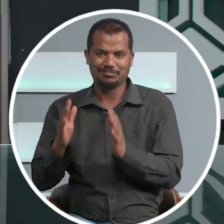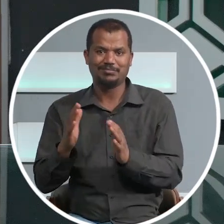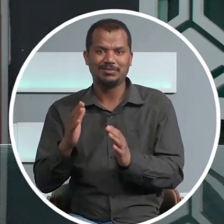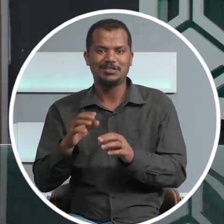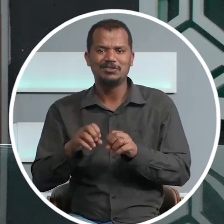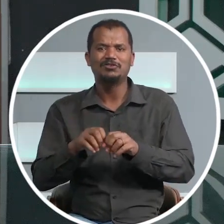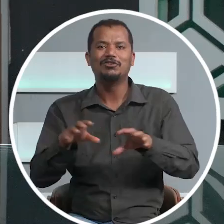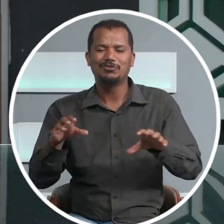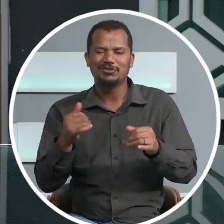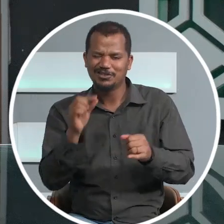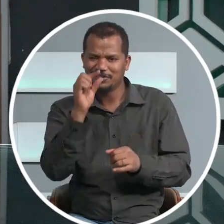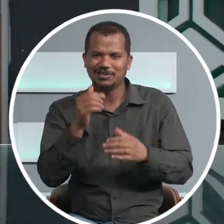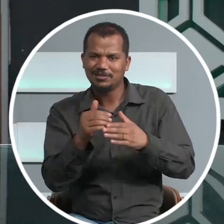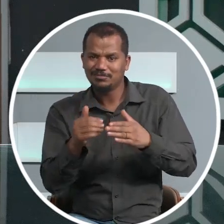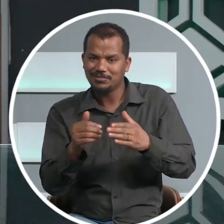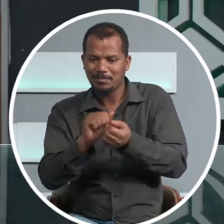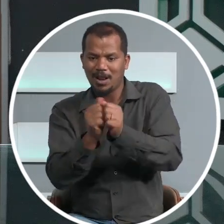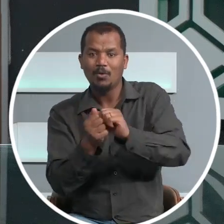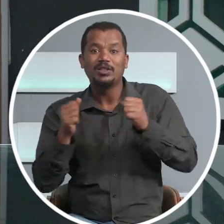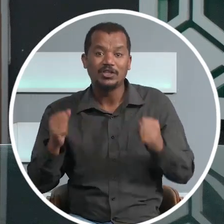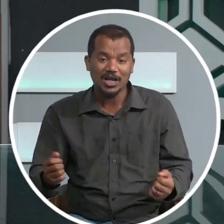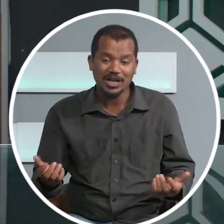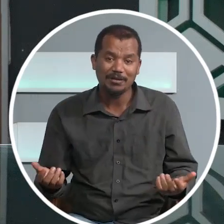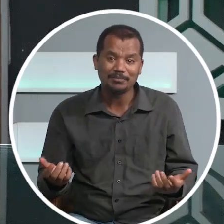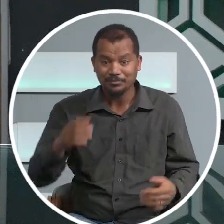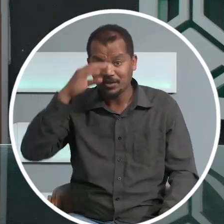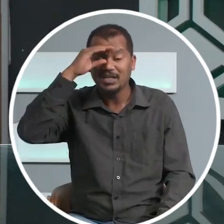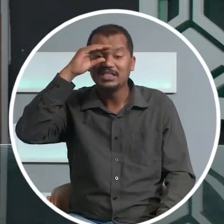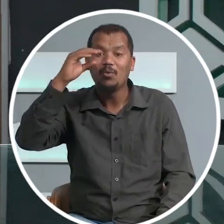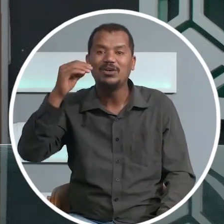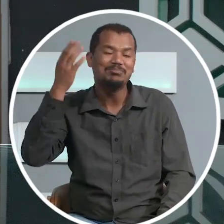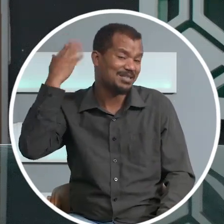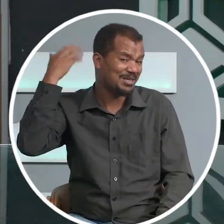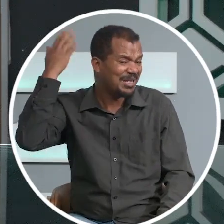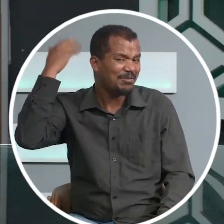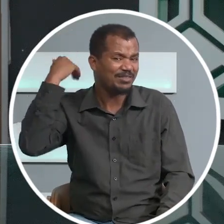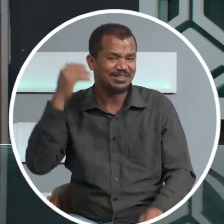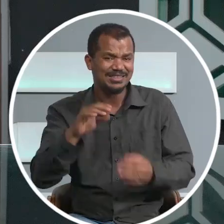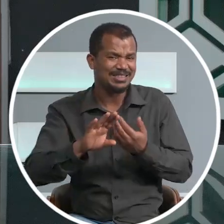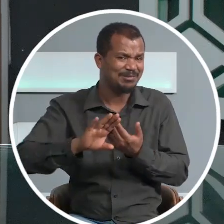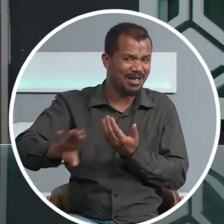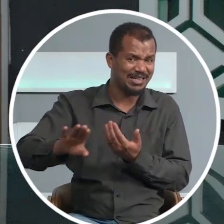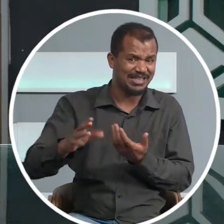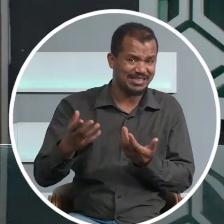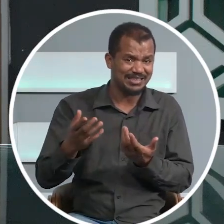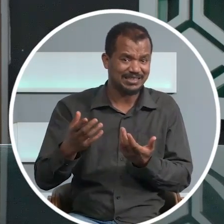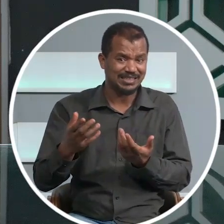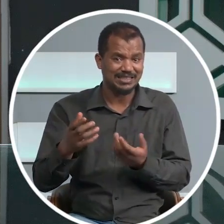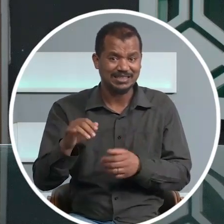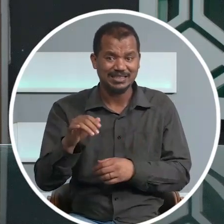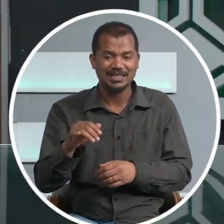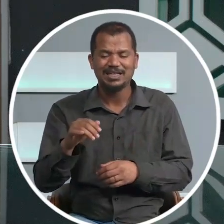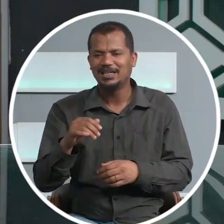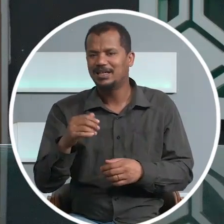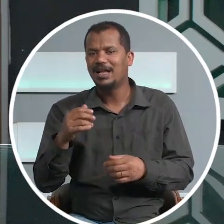ተስተካከለና ስርጭቱንም በተወሰነ መንገድ መለወጥ ተቻለ ሰዎችም የቀደመ ህይወታቸውን